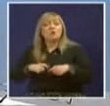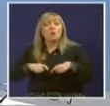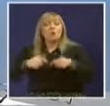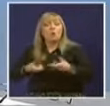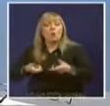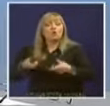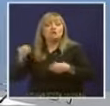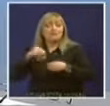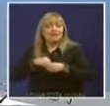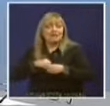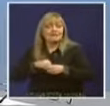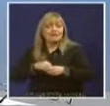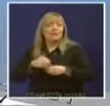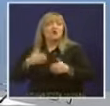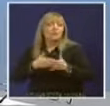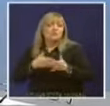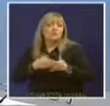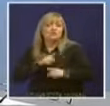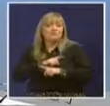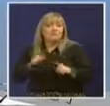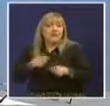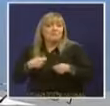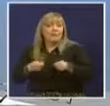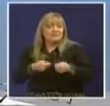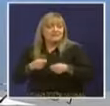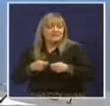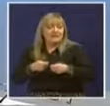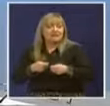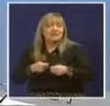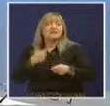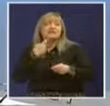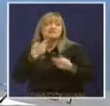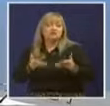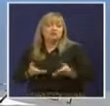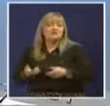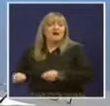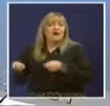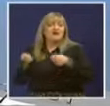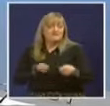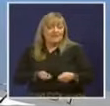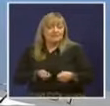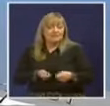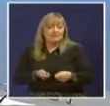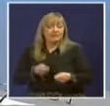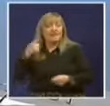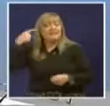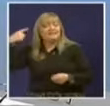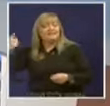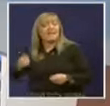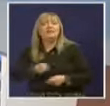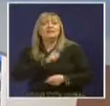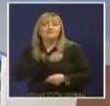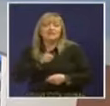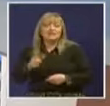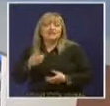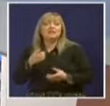внасяме. Всъщност е тук е разковнището. Идеята е нека всеки да си обработва негови отпадък. И това щях да попитам, не е ли добре